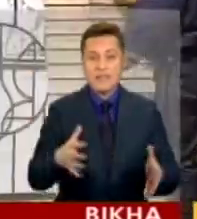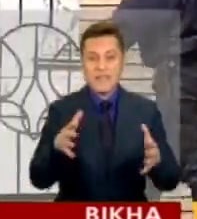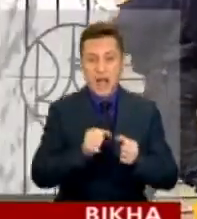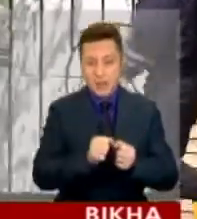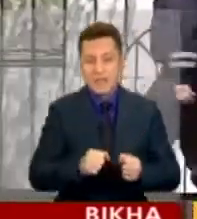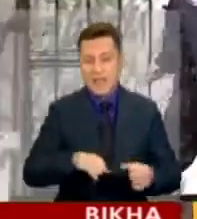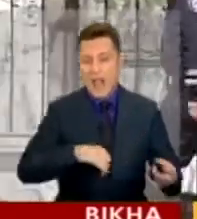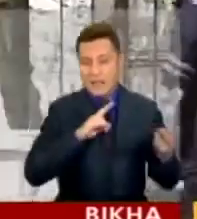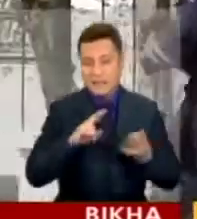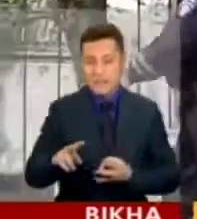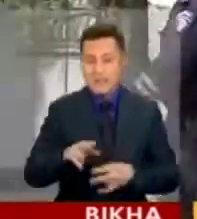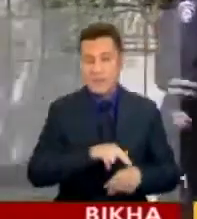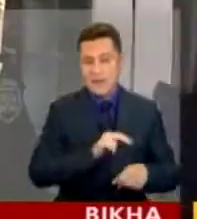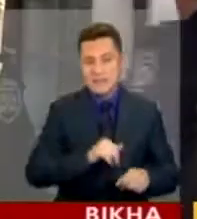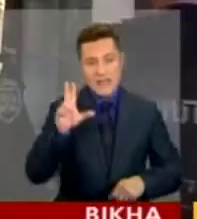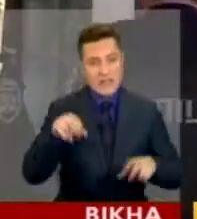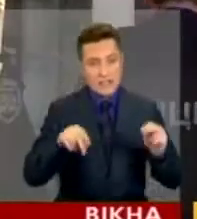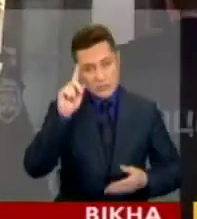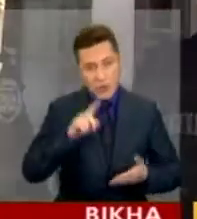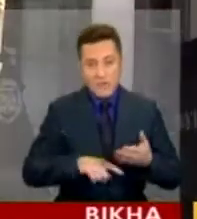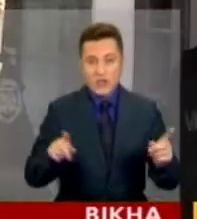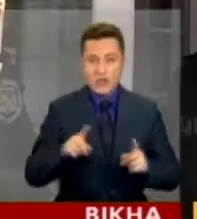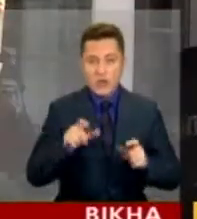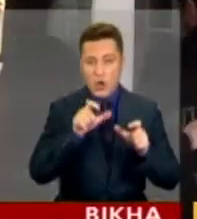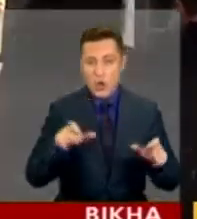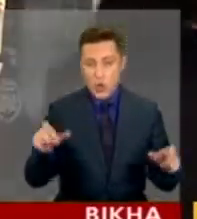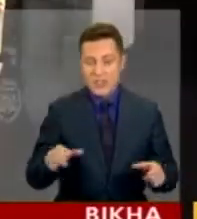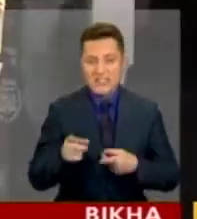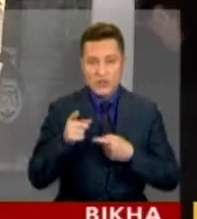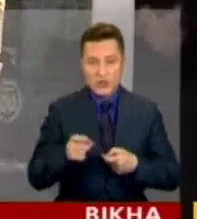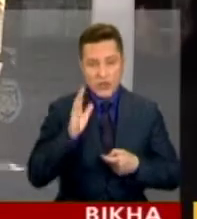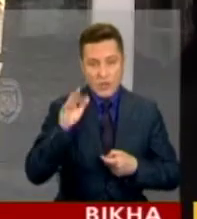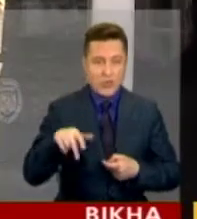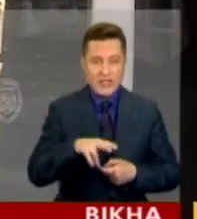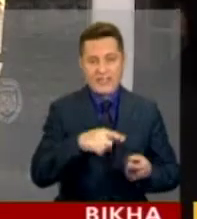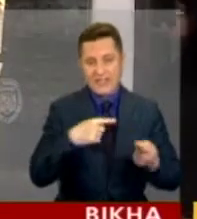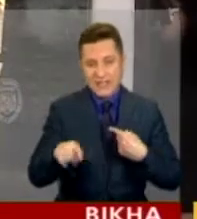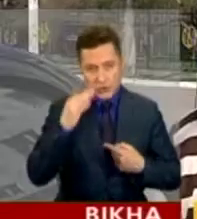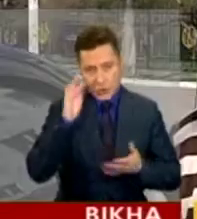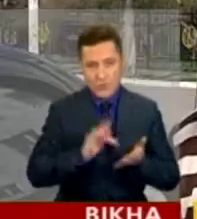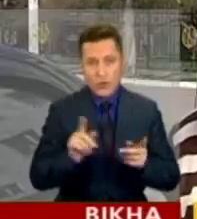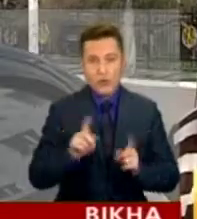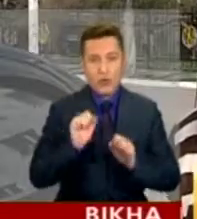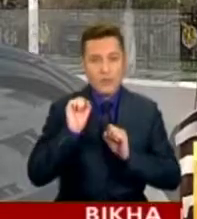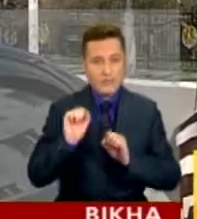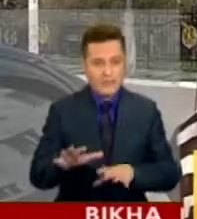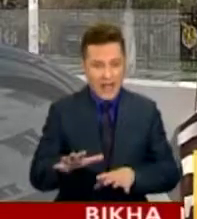екстремісти. Тепер міліціянти сподіваються, люди з рушницями сюди частіше йтимуть з іншою метою, аби їх здати.